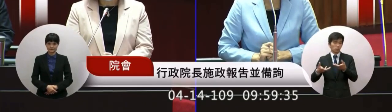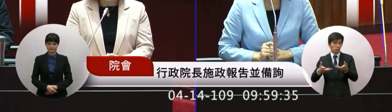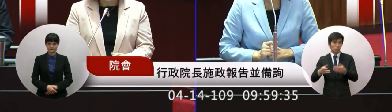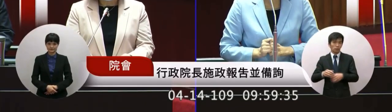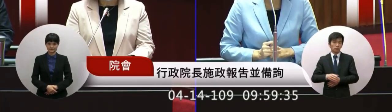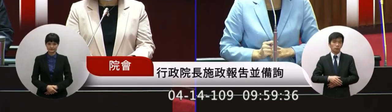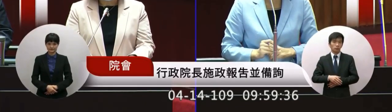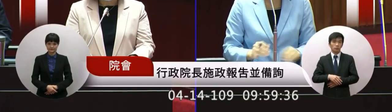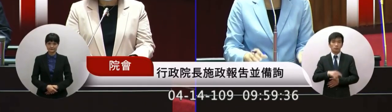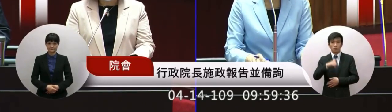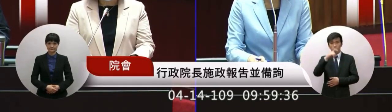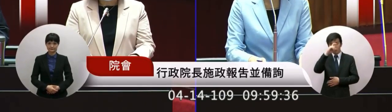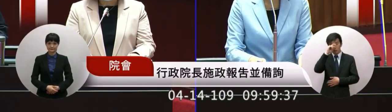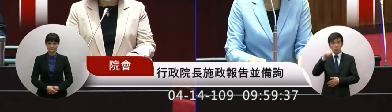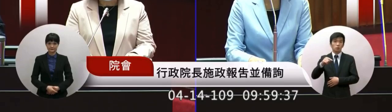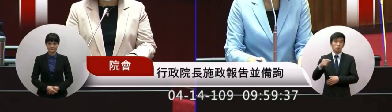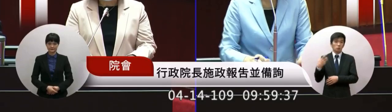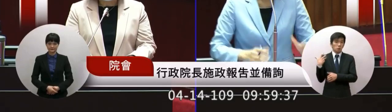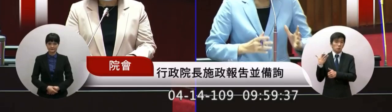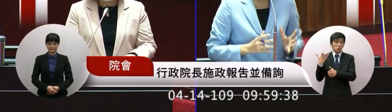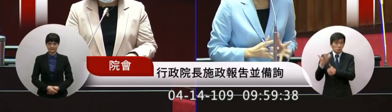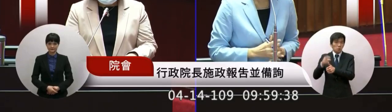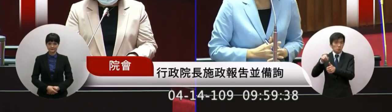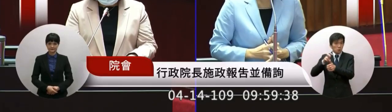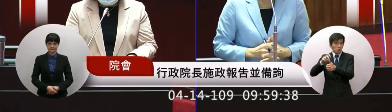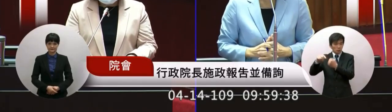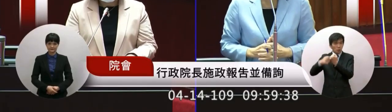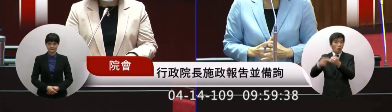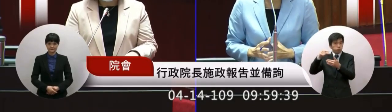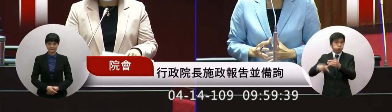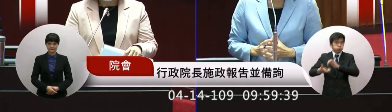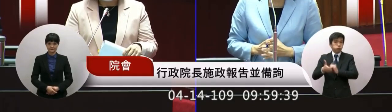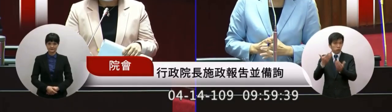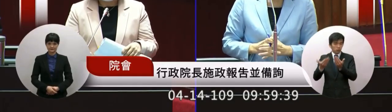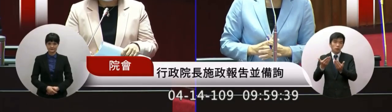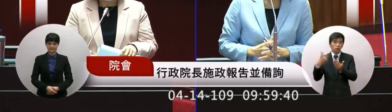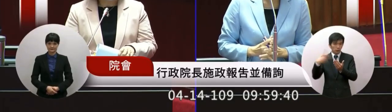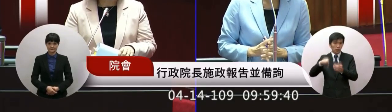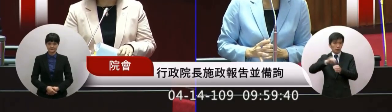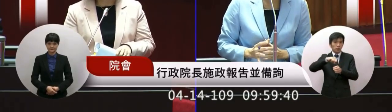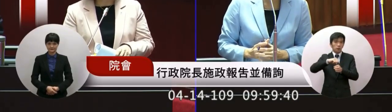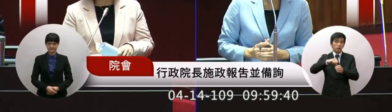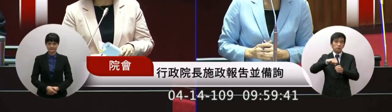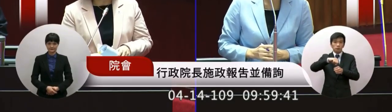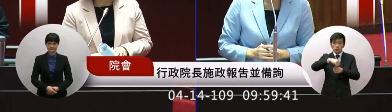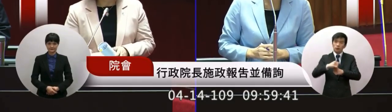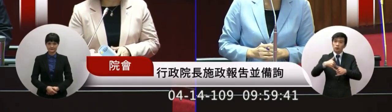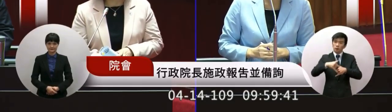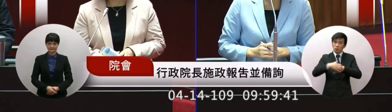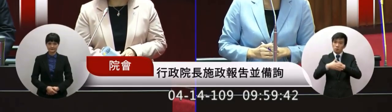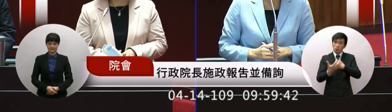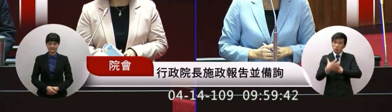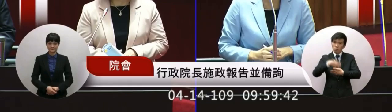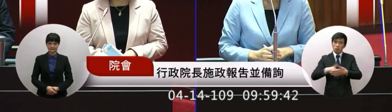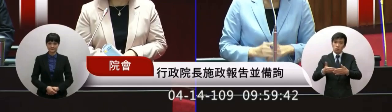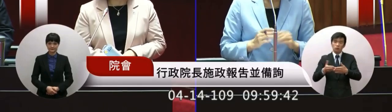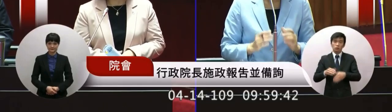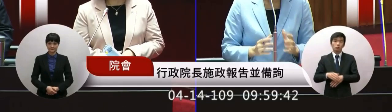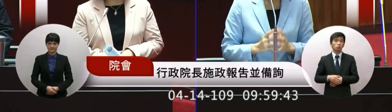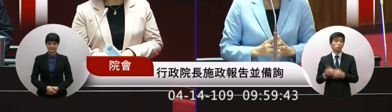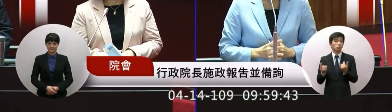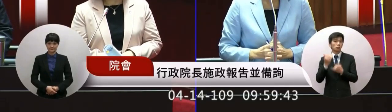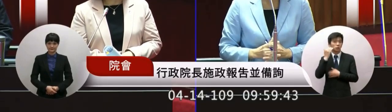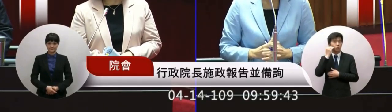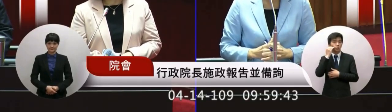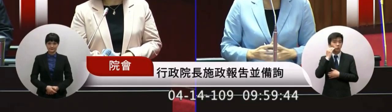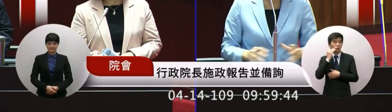动权责照护法制化并纳入健保。在前年十一月的时候，有这样的媒体报道出病床旁的照护危机，